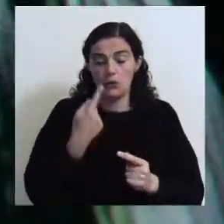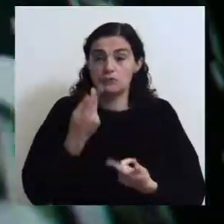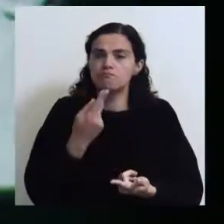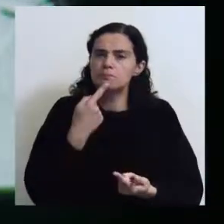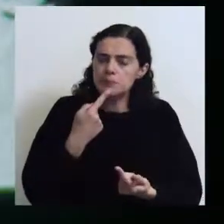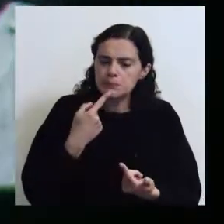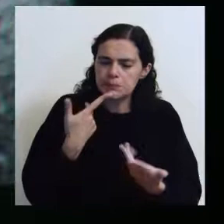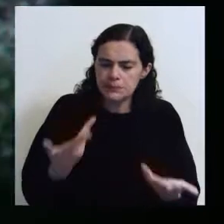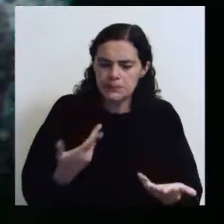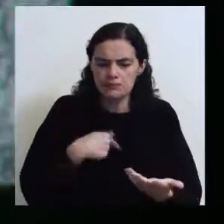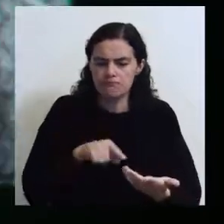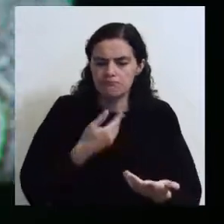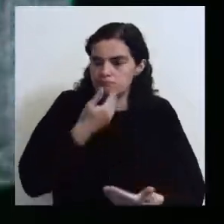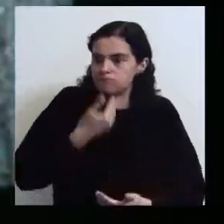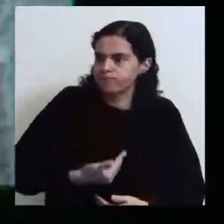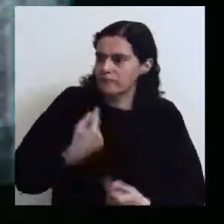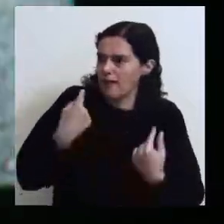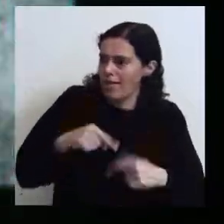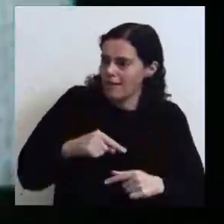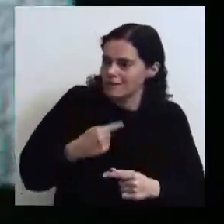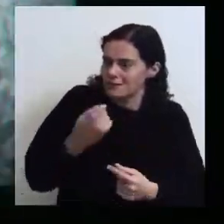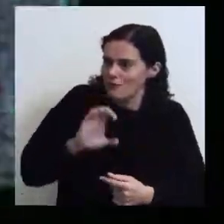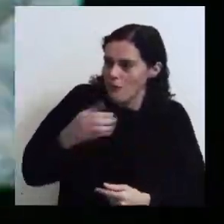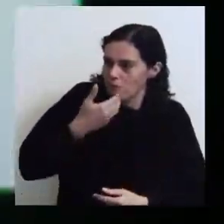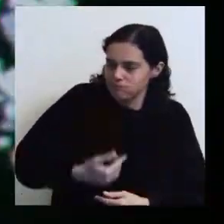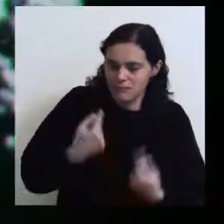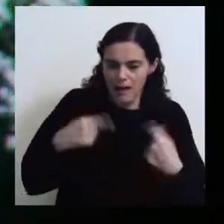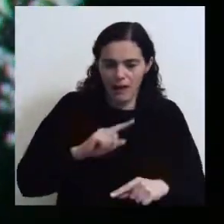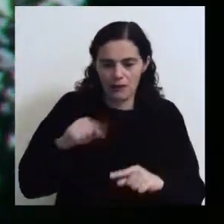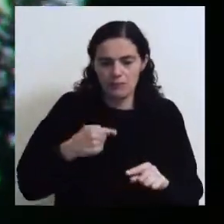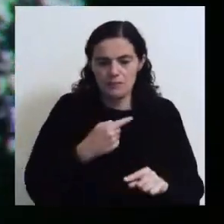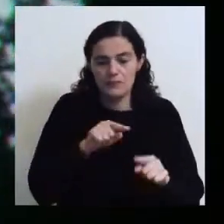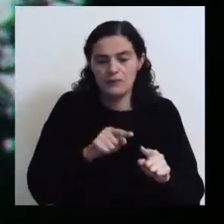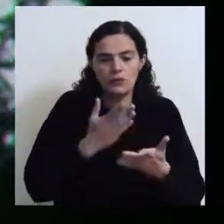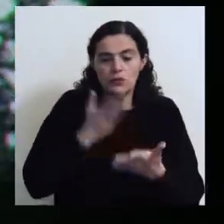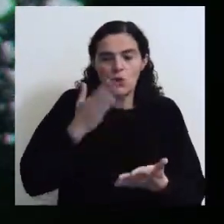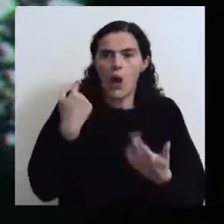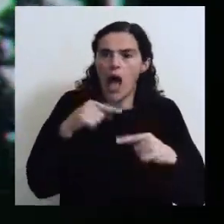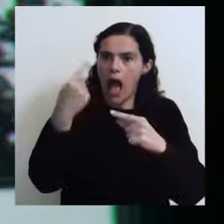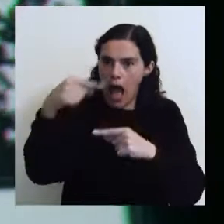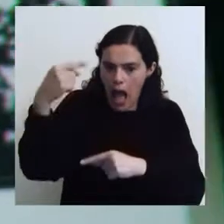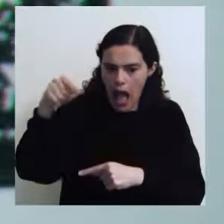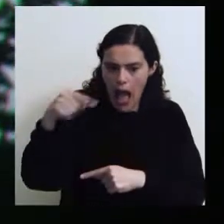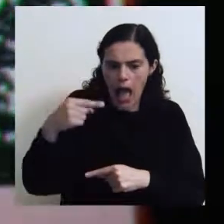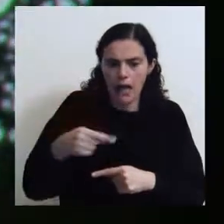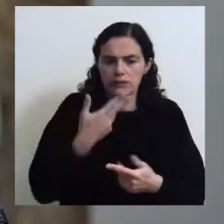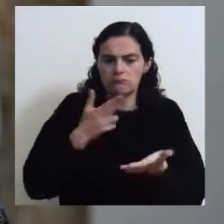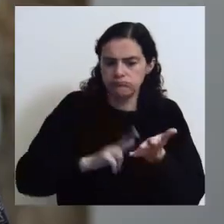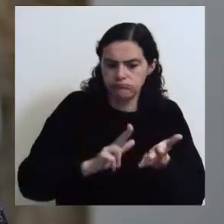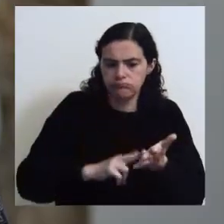et nous réalisons en fait de manière expérimentale non seulement ce qui constitue